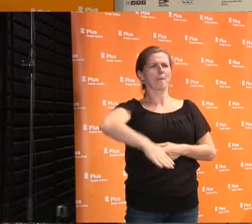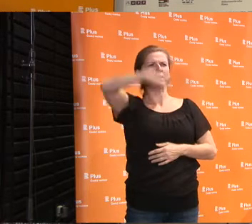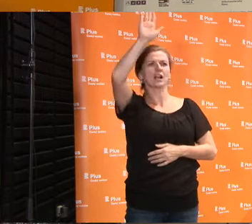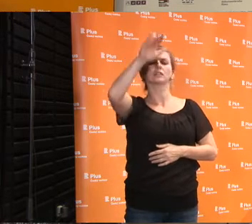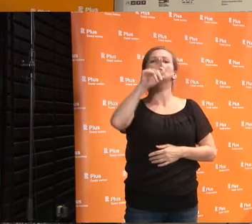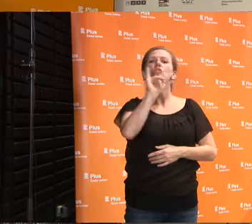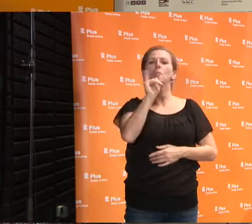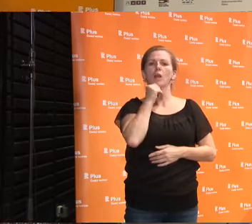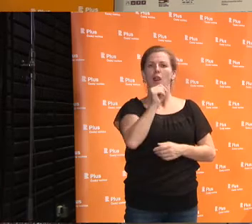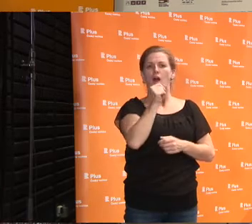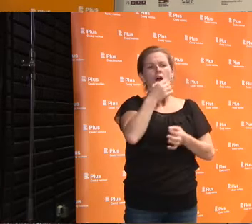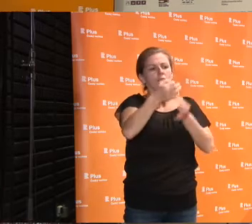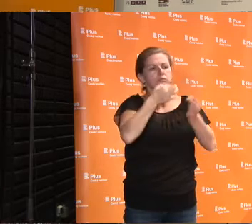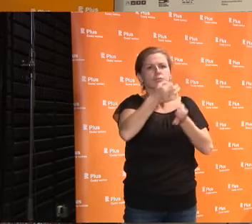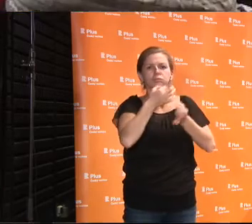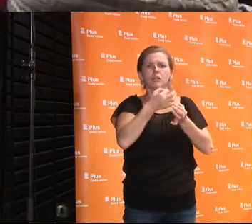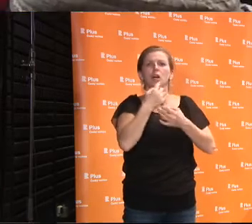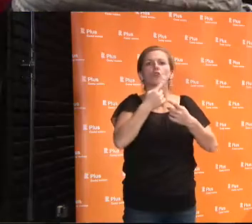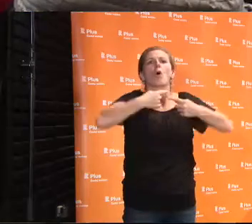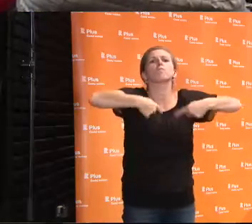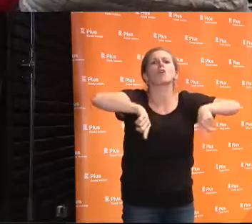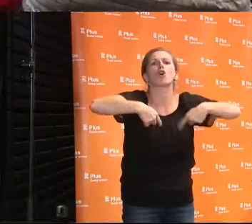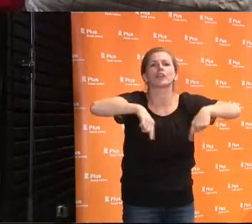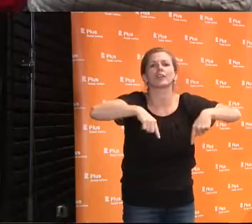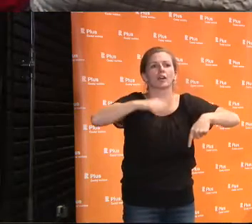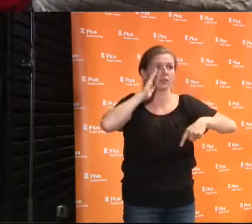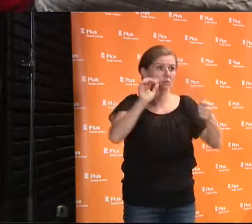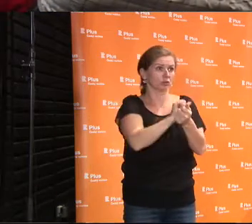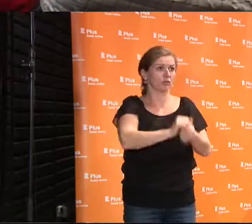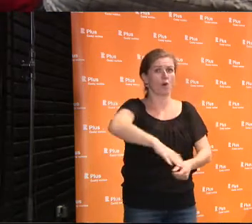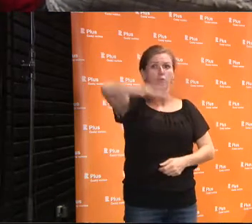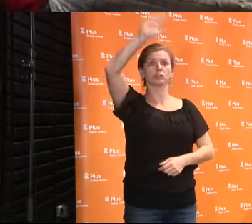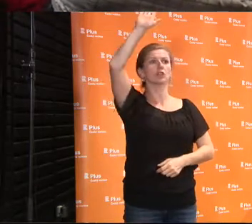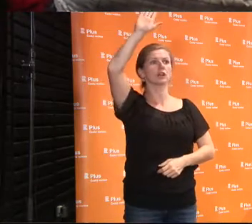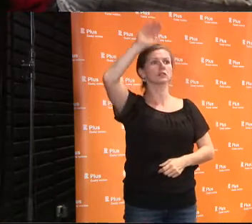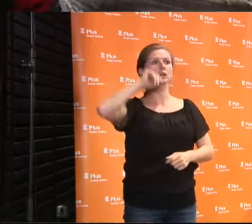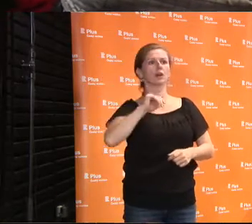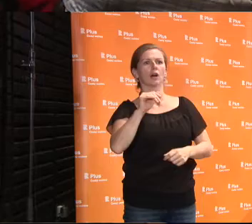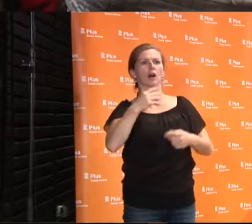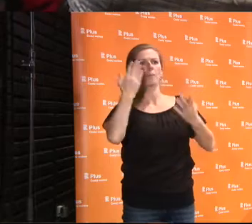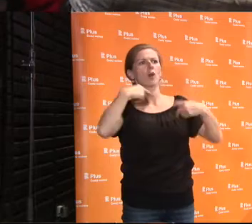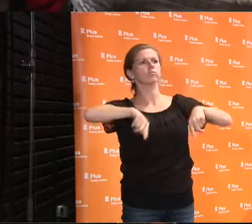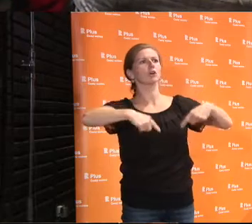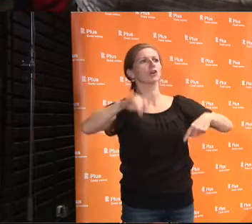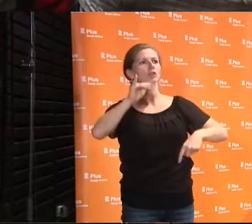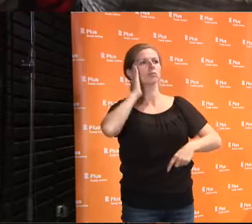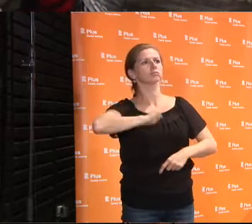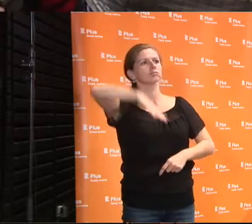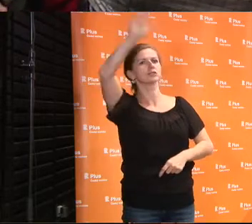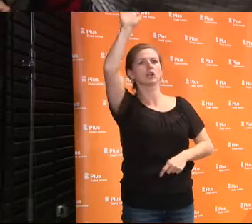té anketní otázce, že se bojí toho, že budou nahrazeni v práci roboti. Kteří z vás to byli? Prosím, přihlašte